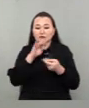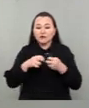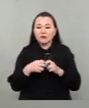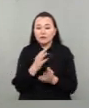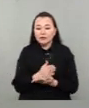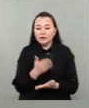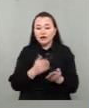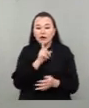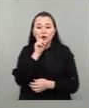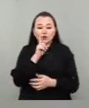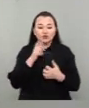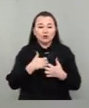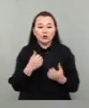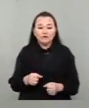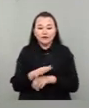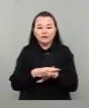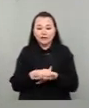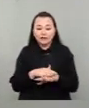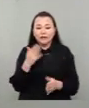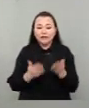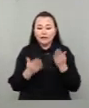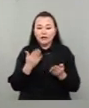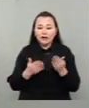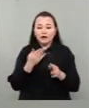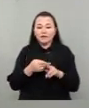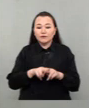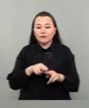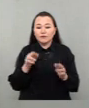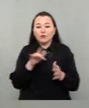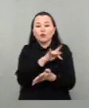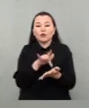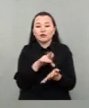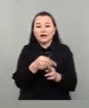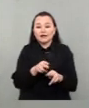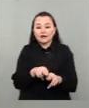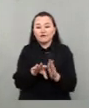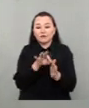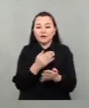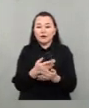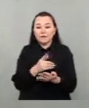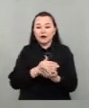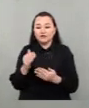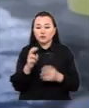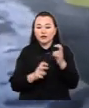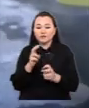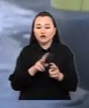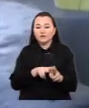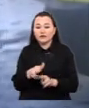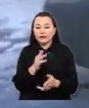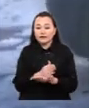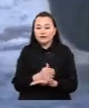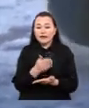или это более молодое здоровье население или в этом городе есть повышенные производственные риски